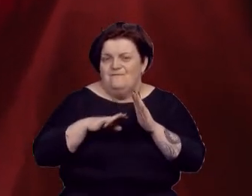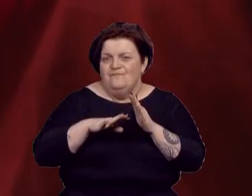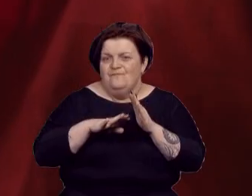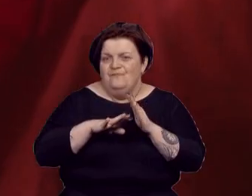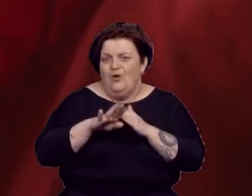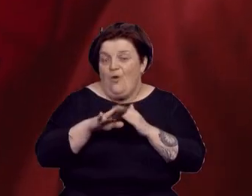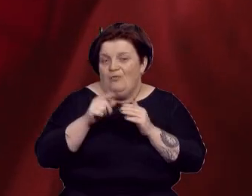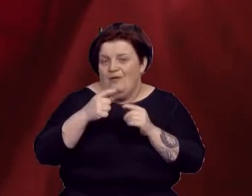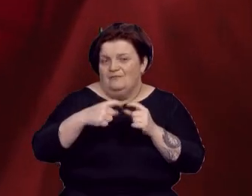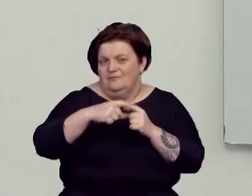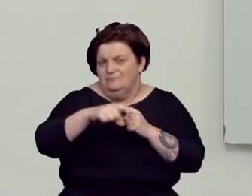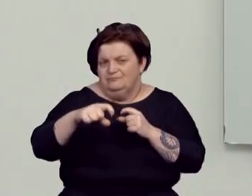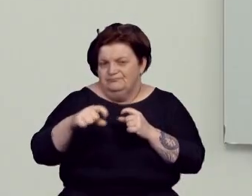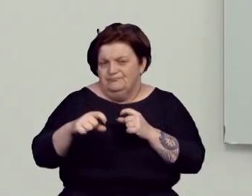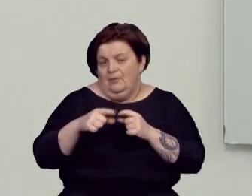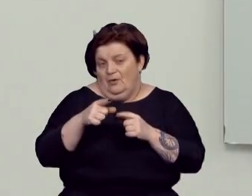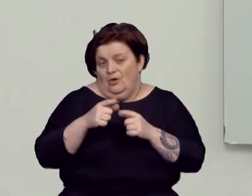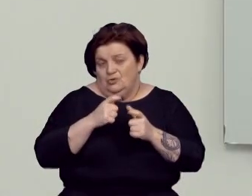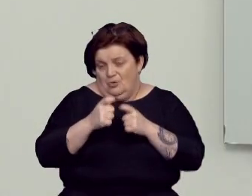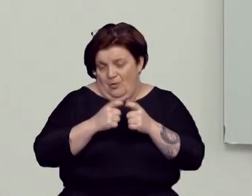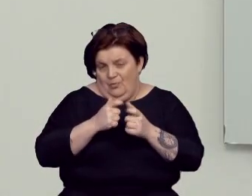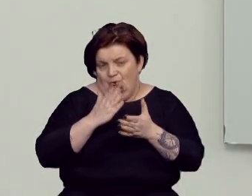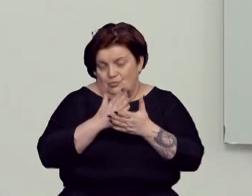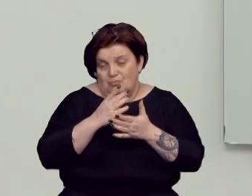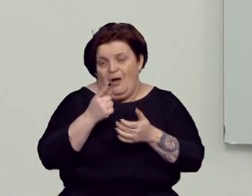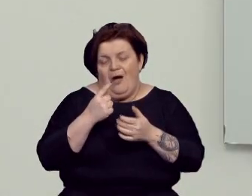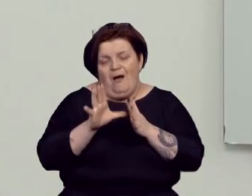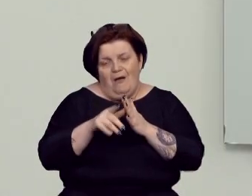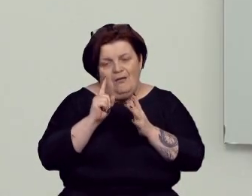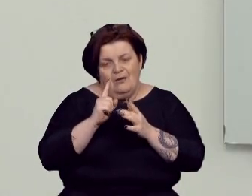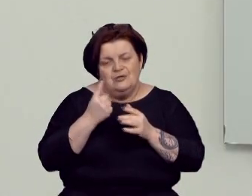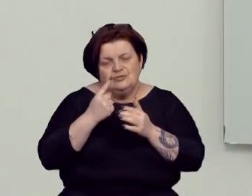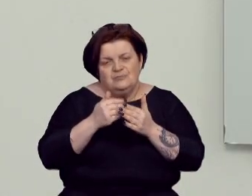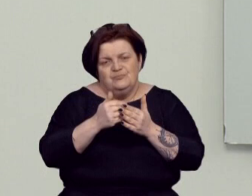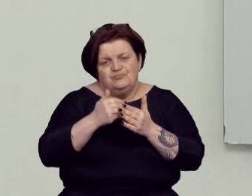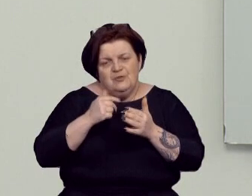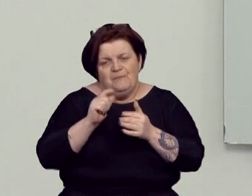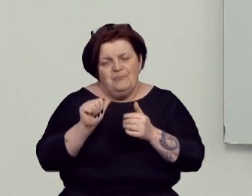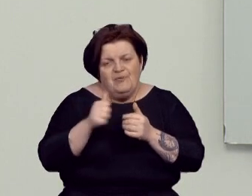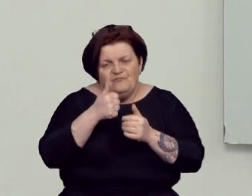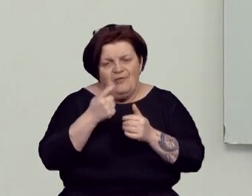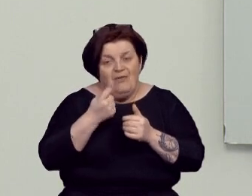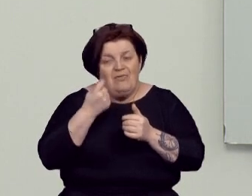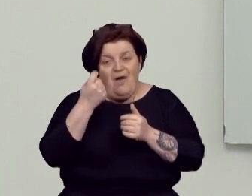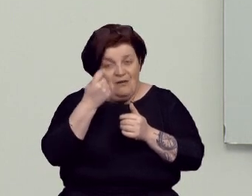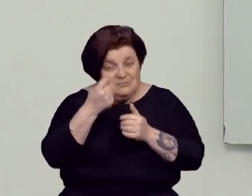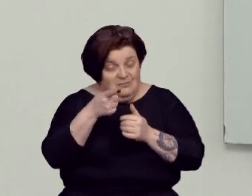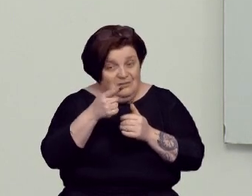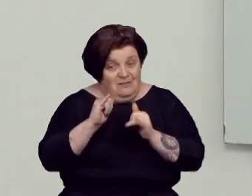Wykonawca oddaje nam torowisko w tak zwanym stanie surowym, czyli przed pierwszymi jazdami, takimi